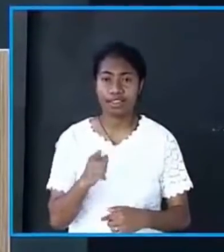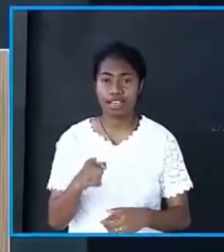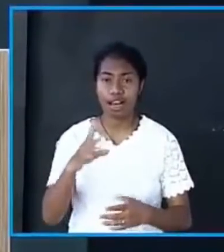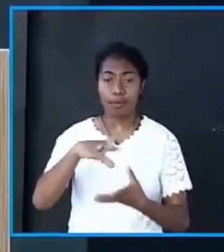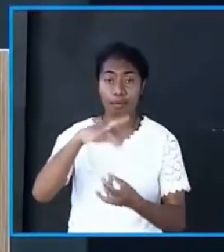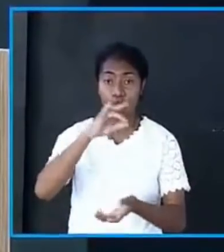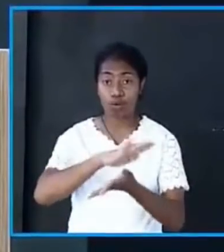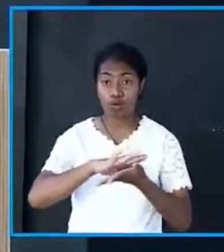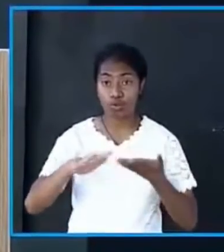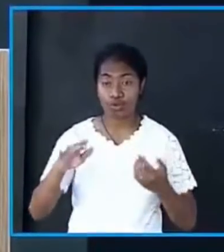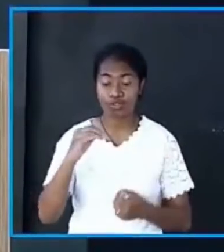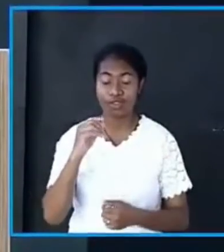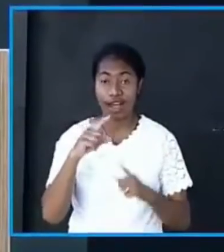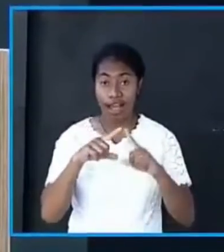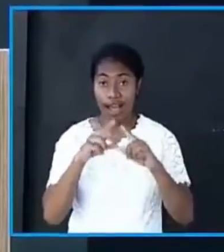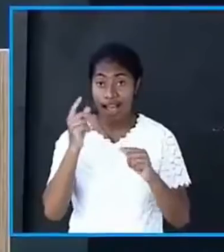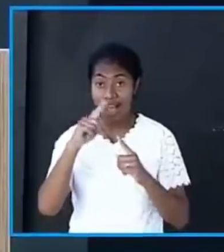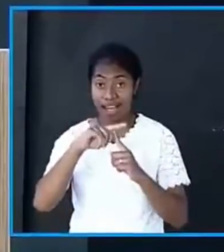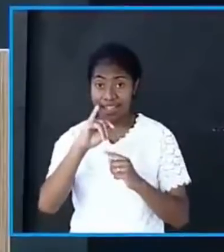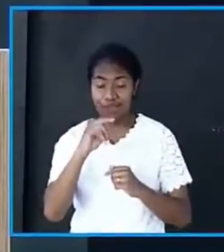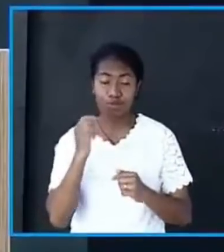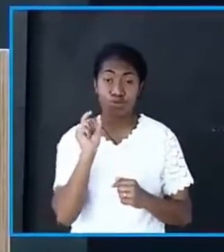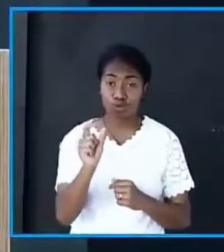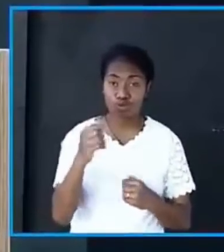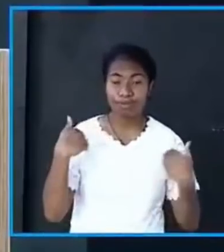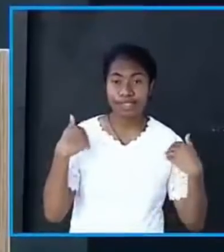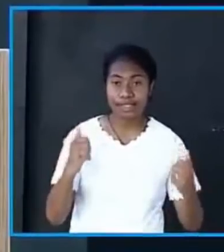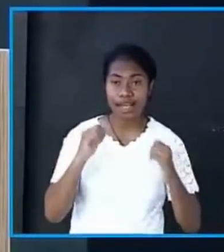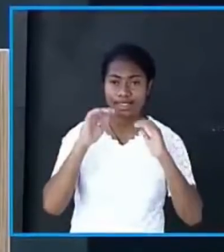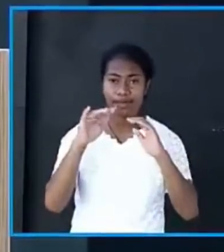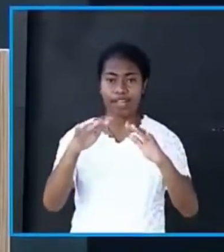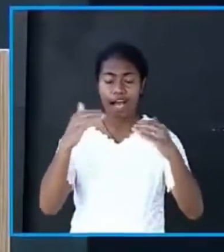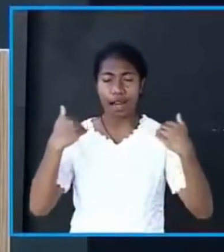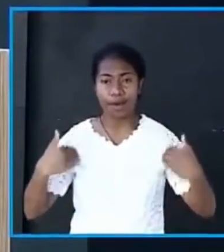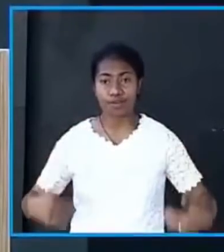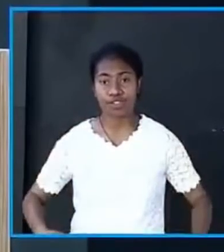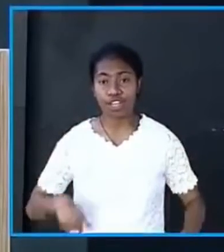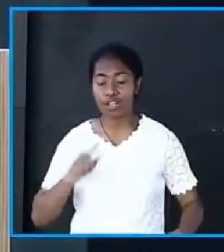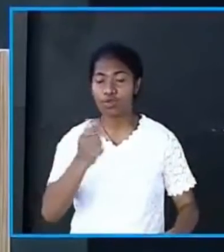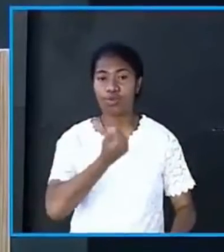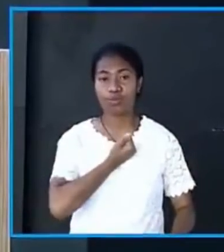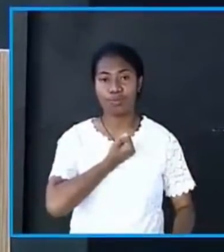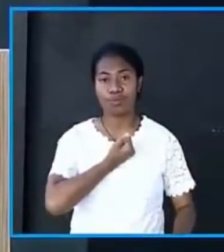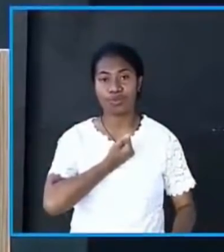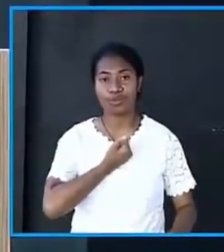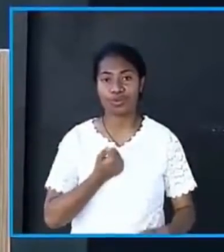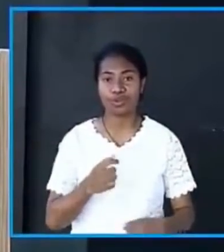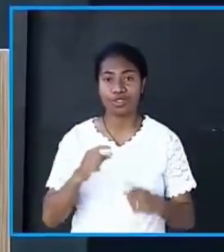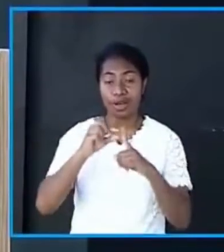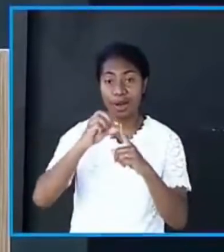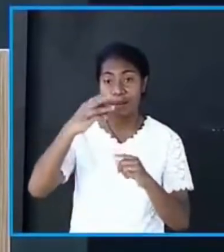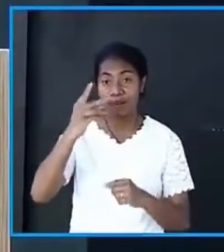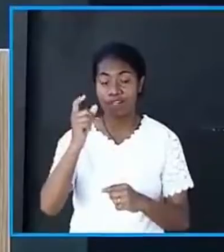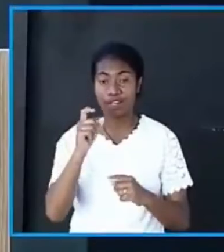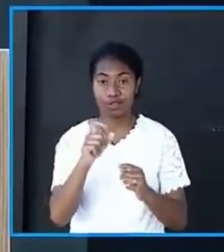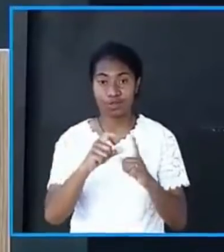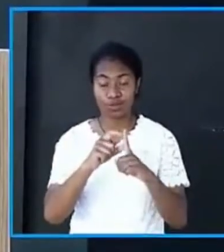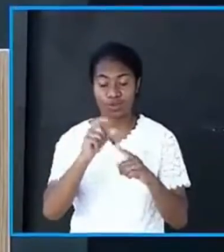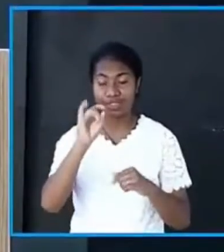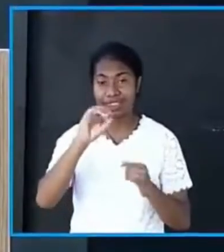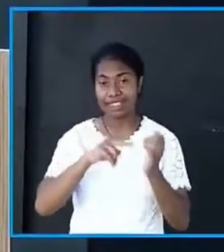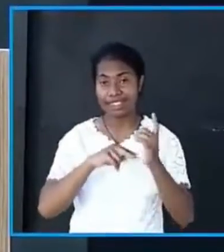Kudus Berarti untuk menciptakan manusia butuh perundingan Ilahi dan itu menunjukkan